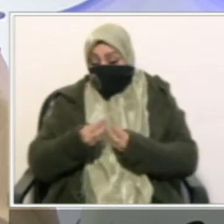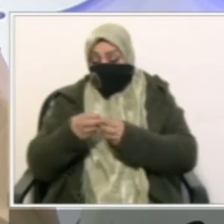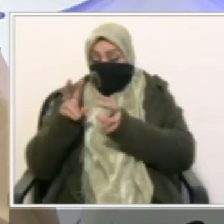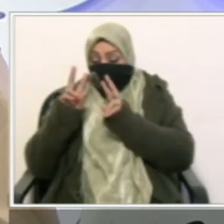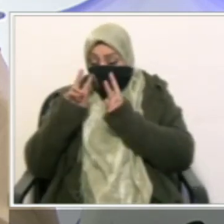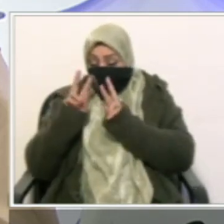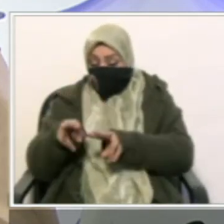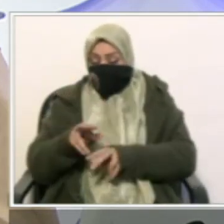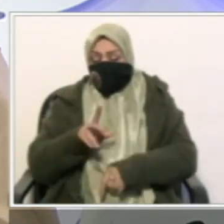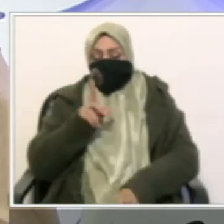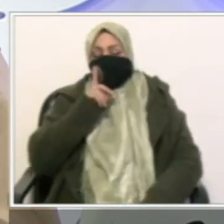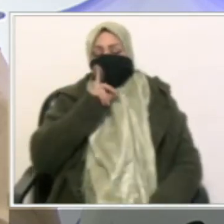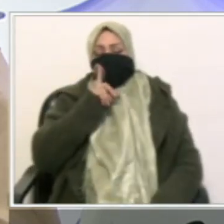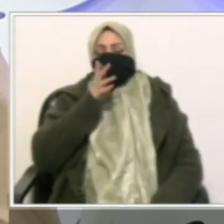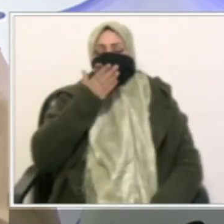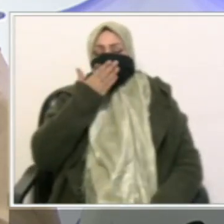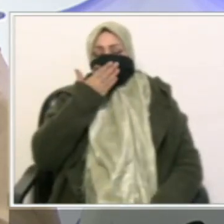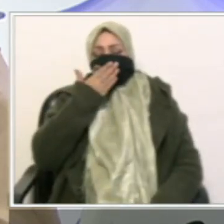رأفة بك ومحبة